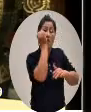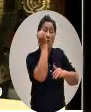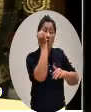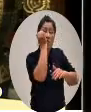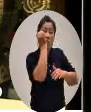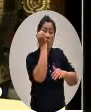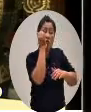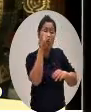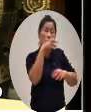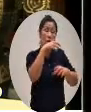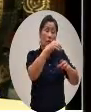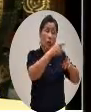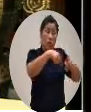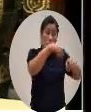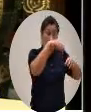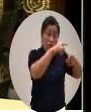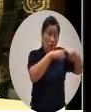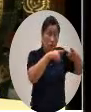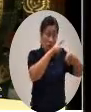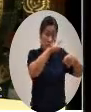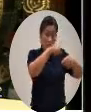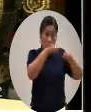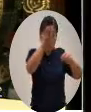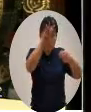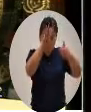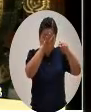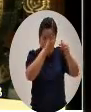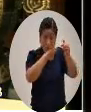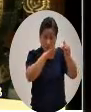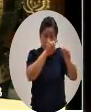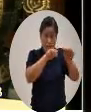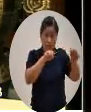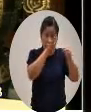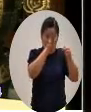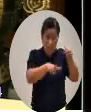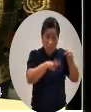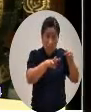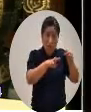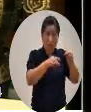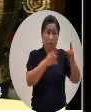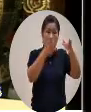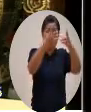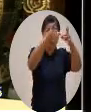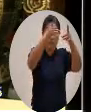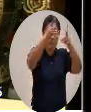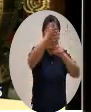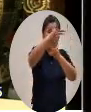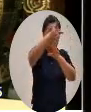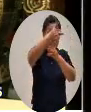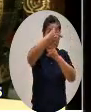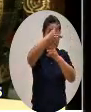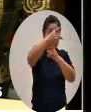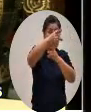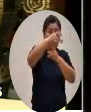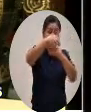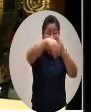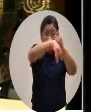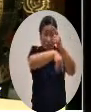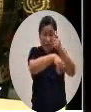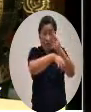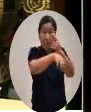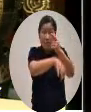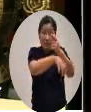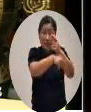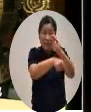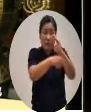鋼靠一百塊十五萬塊在那兒騎大家都在那兒在討論討論後來有一